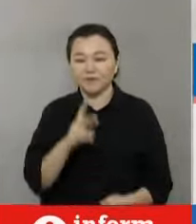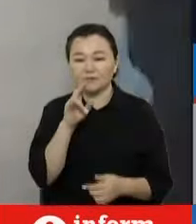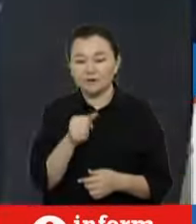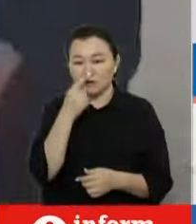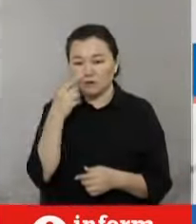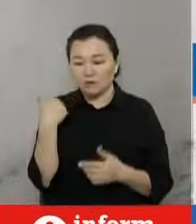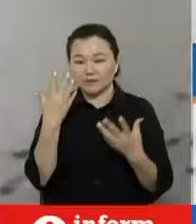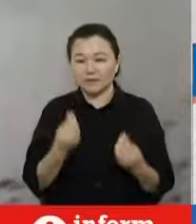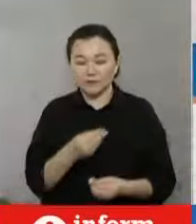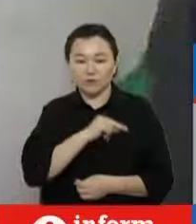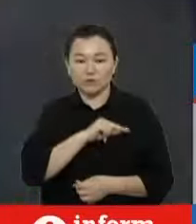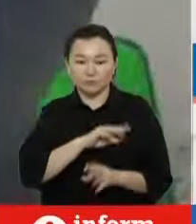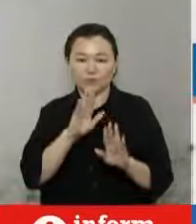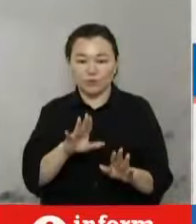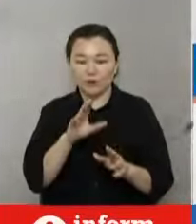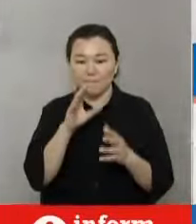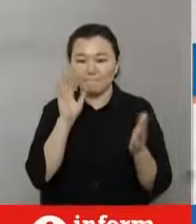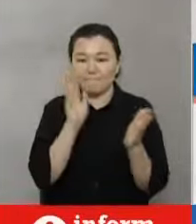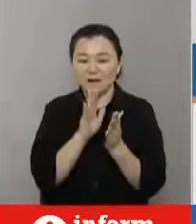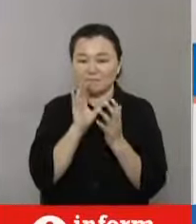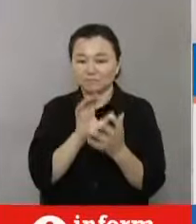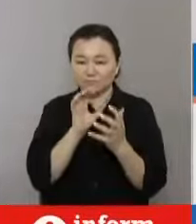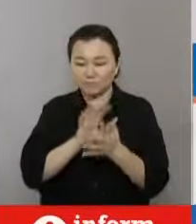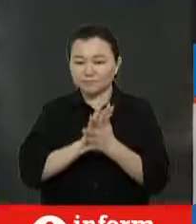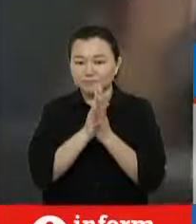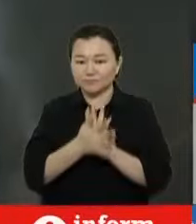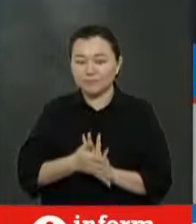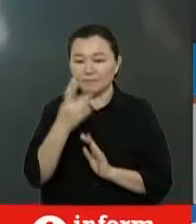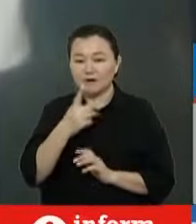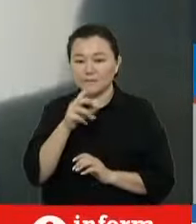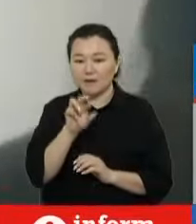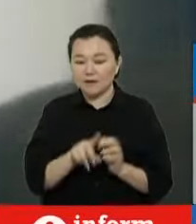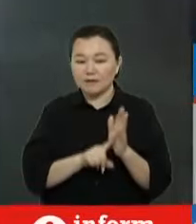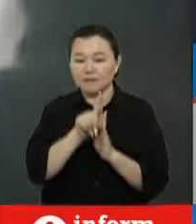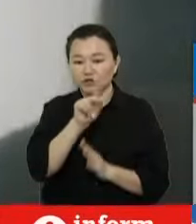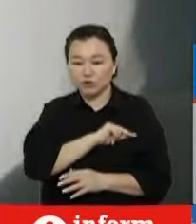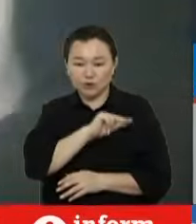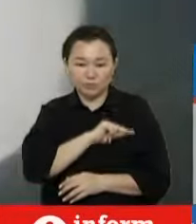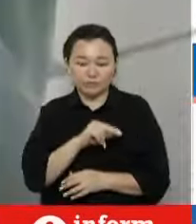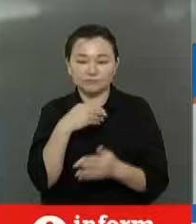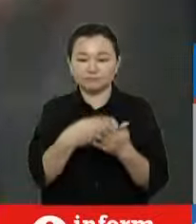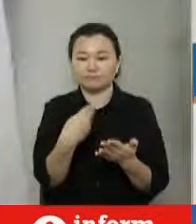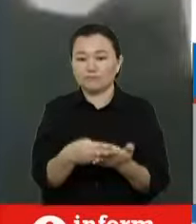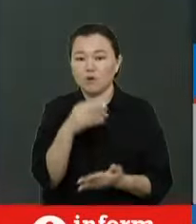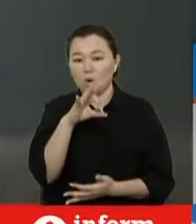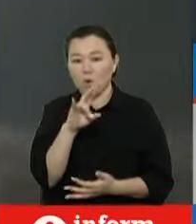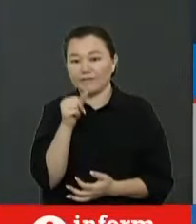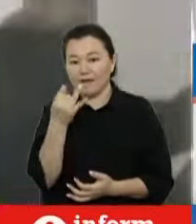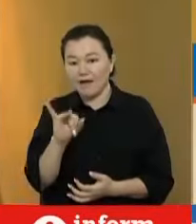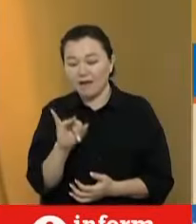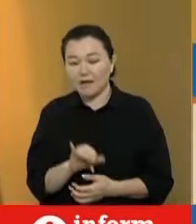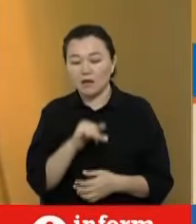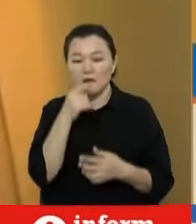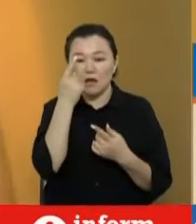Накануне курсировали только маршрутки, и те переполненные. С 1 мая в Темиртау начала работать система «Унай». По